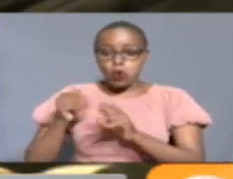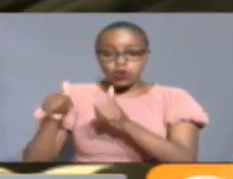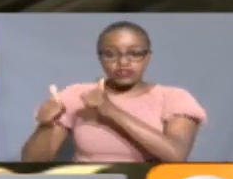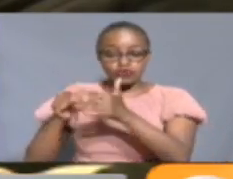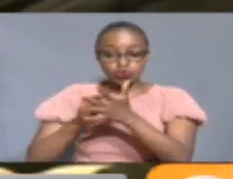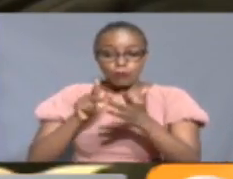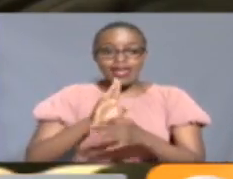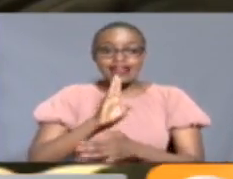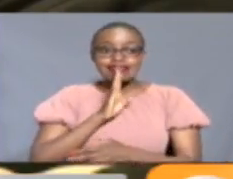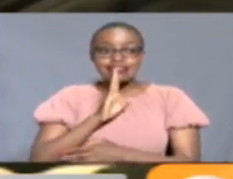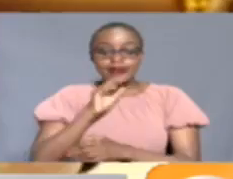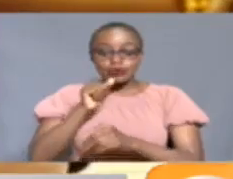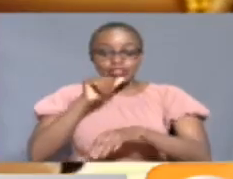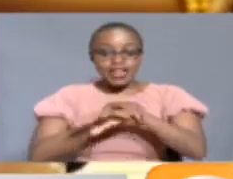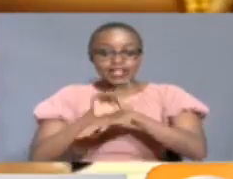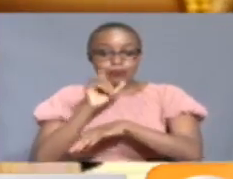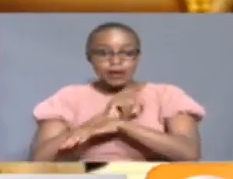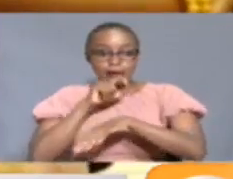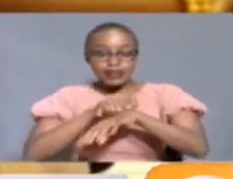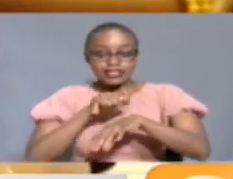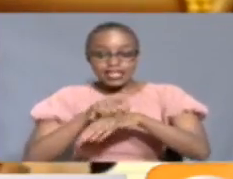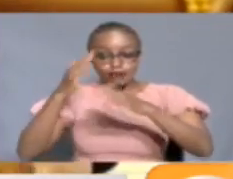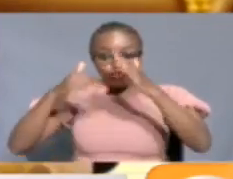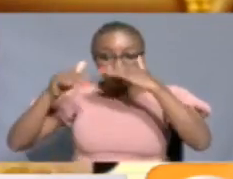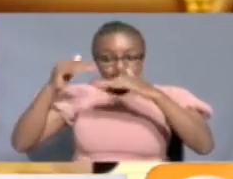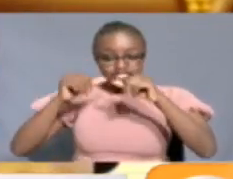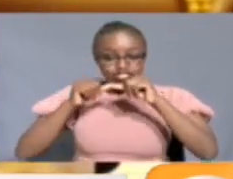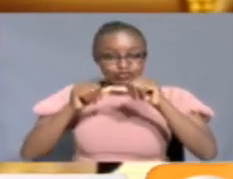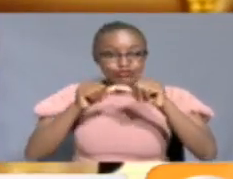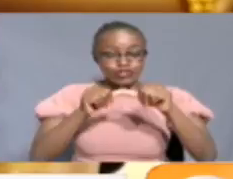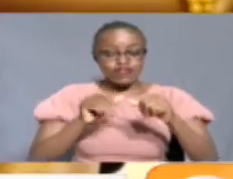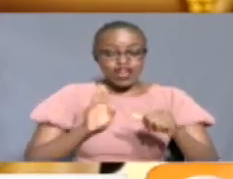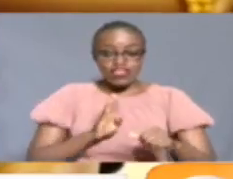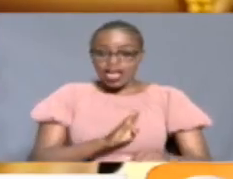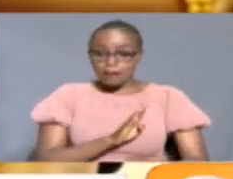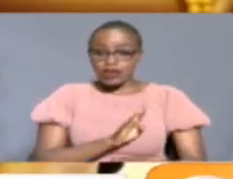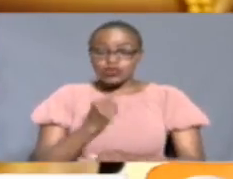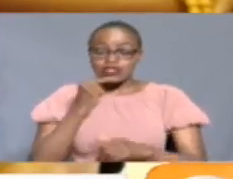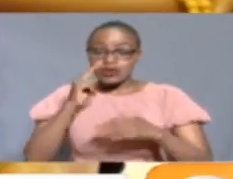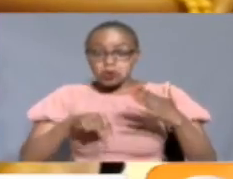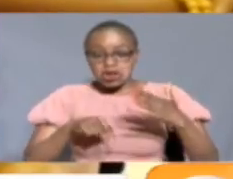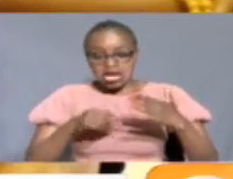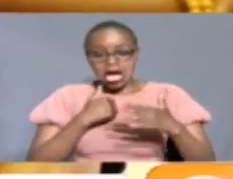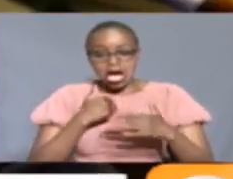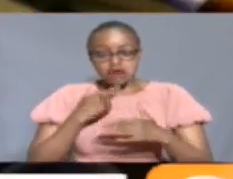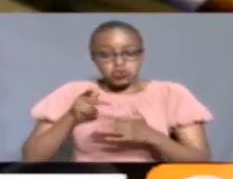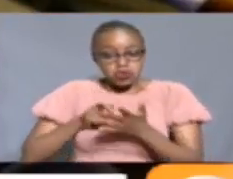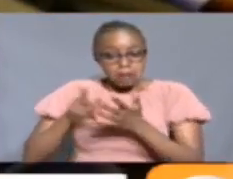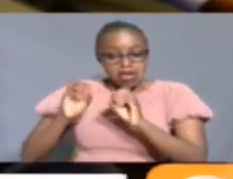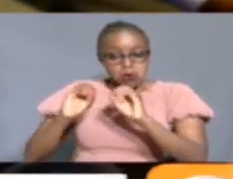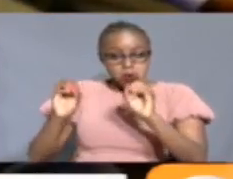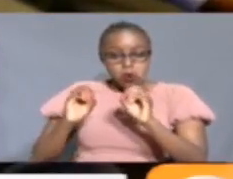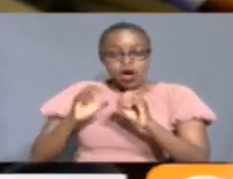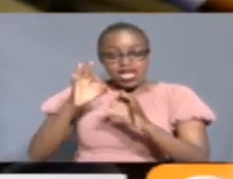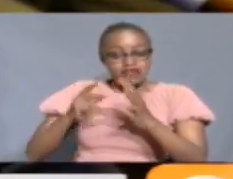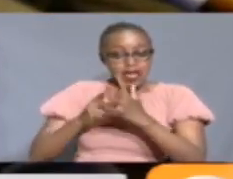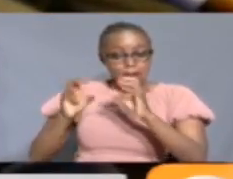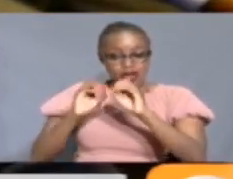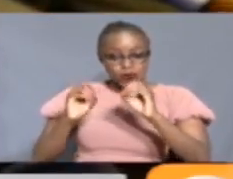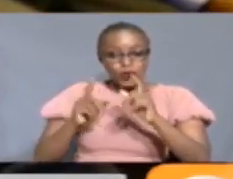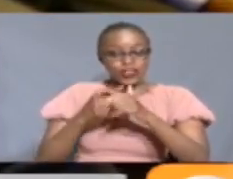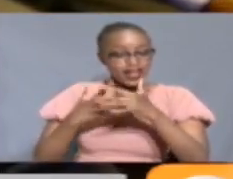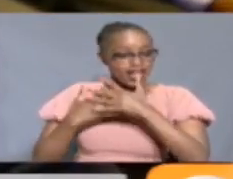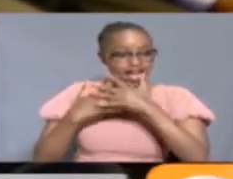deni walilopata wakiwa vyuo vikuu. Bodi hiyo inawarai waliosaidika kuwajibika na kulipa, la sivyo watiwe